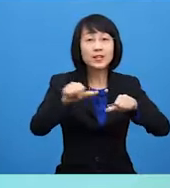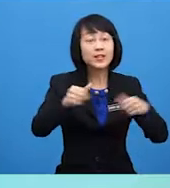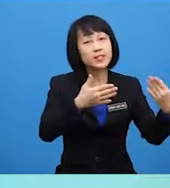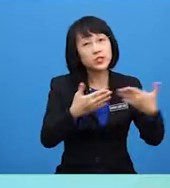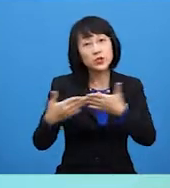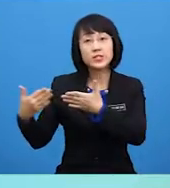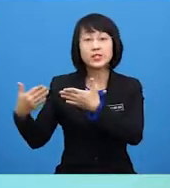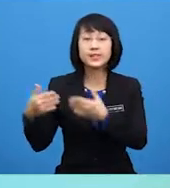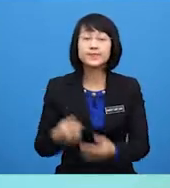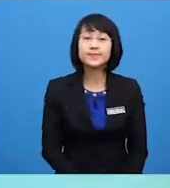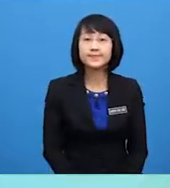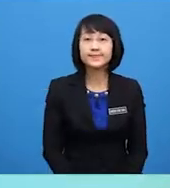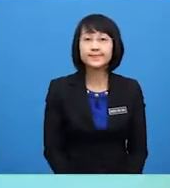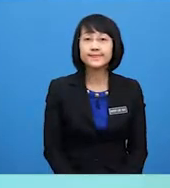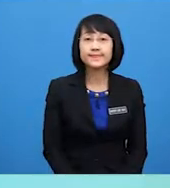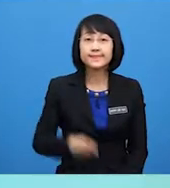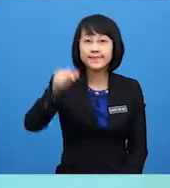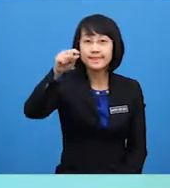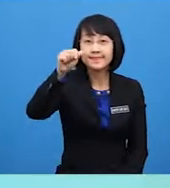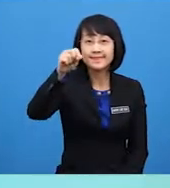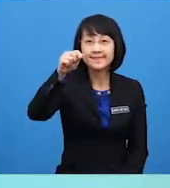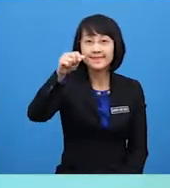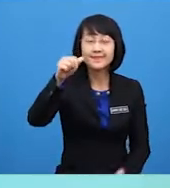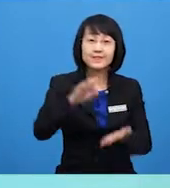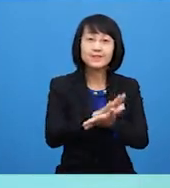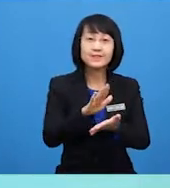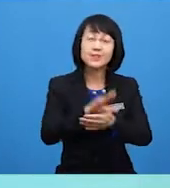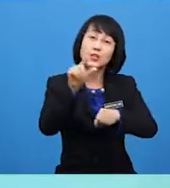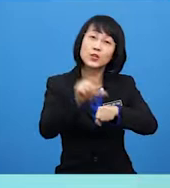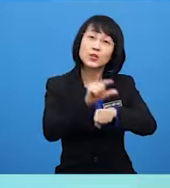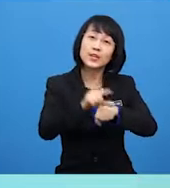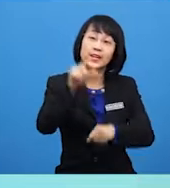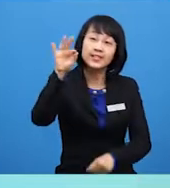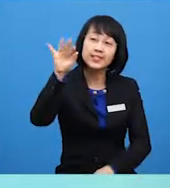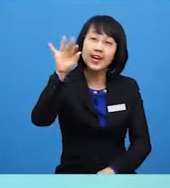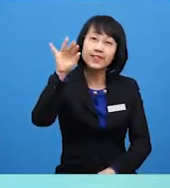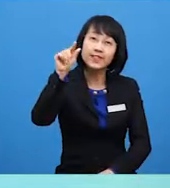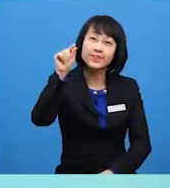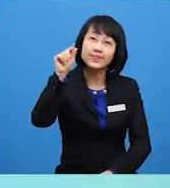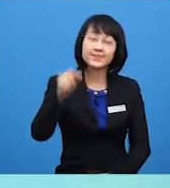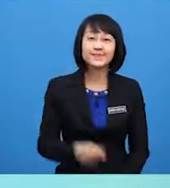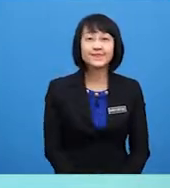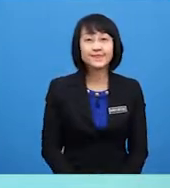seterusnya iaitu menggentil kertas menggunakan jari.